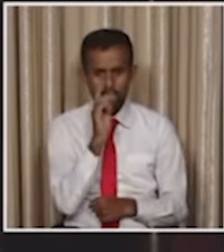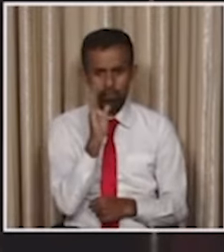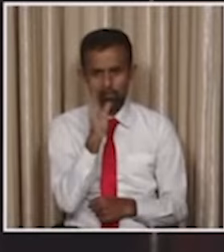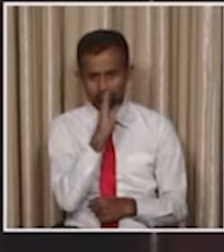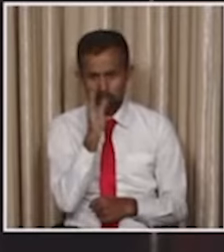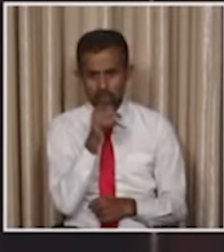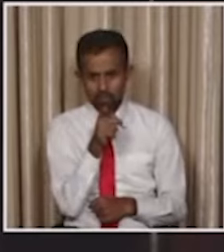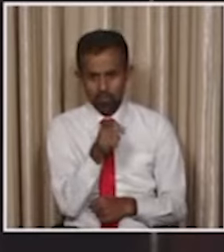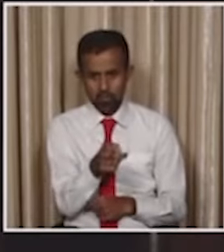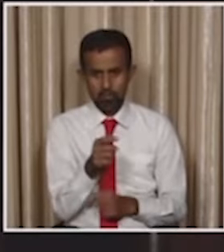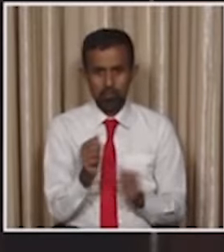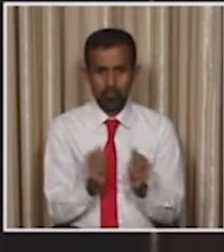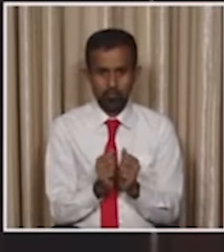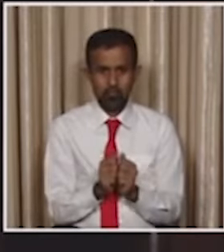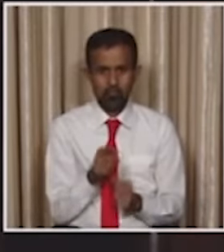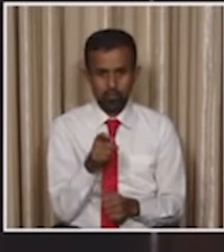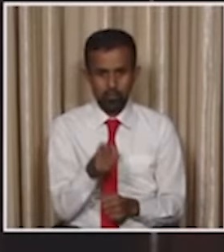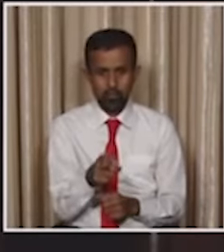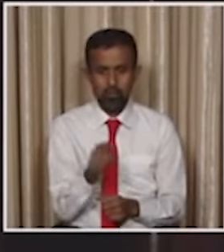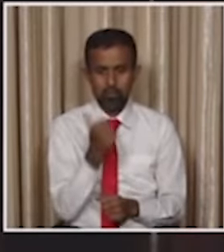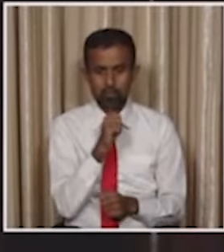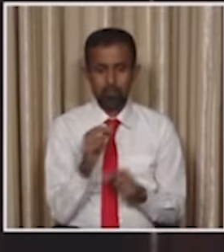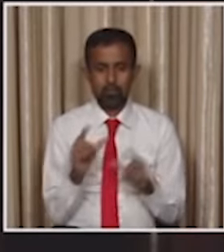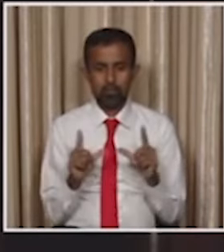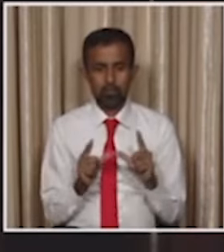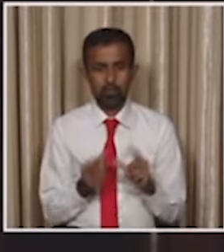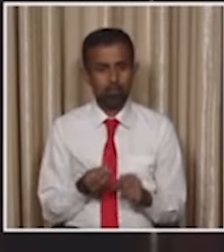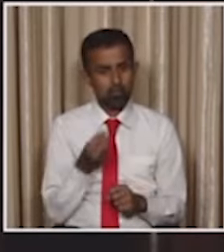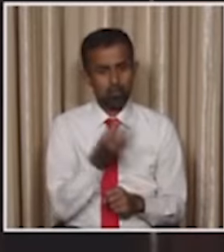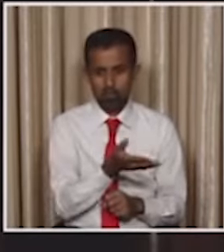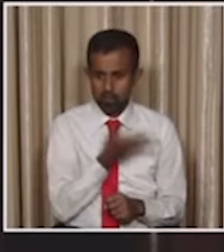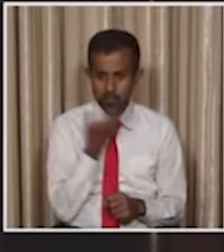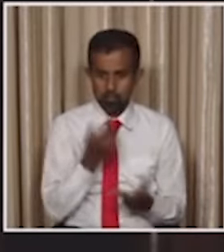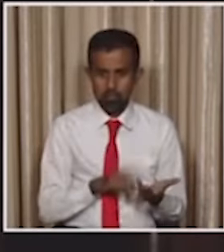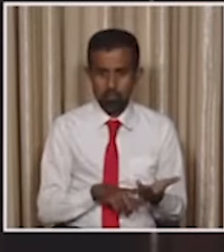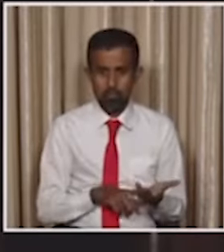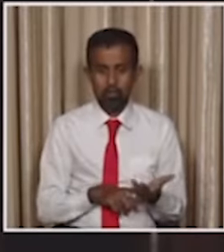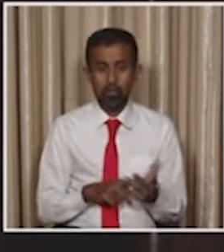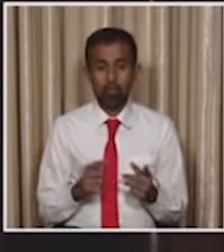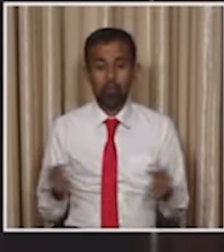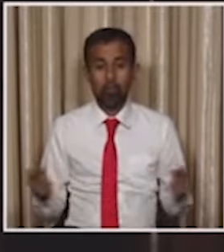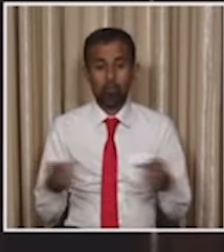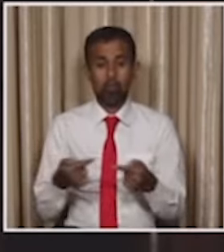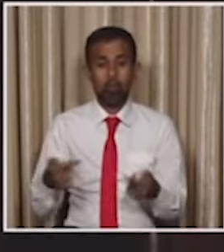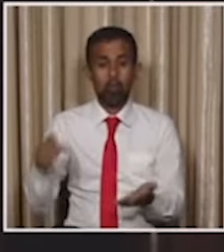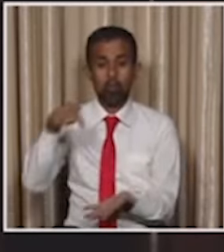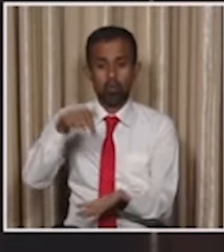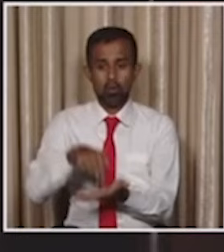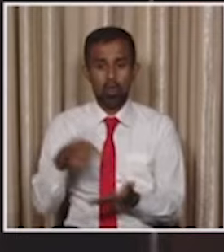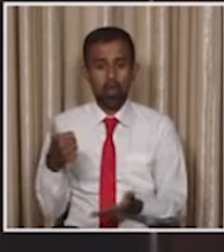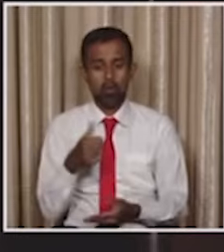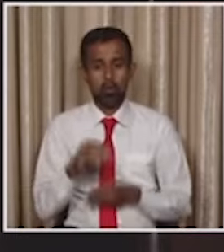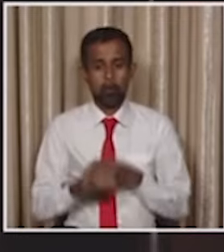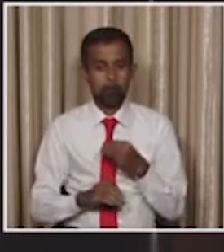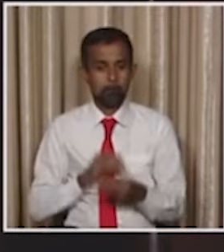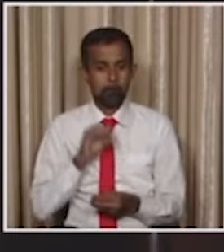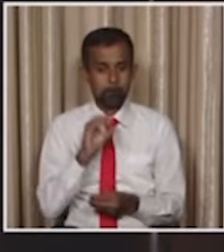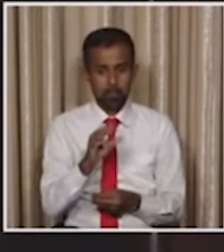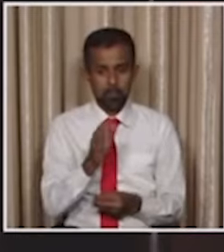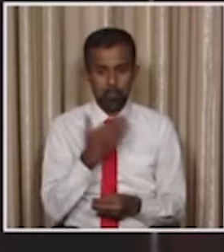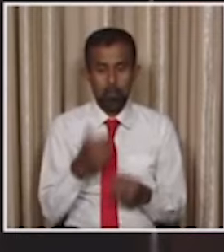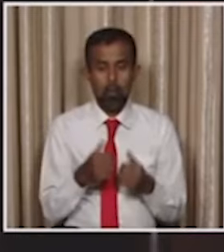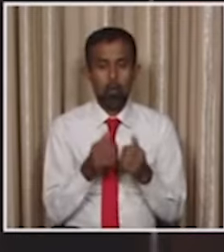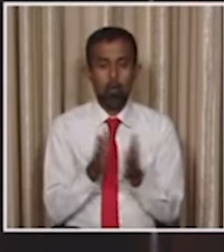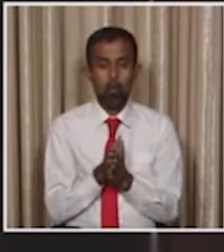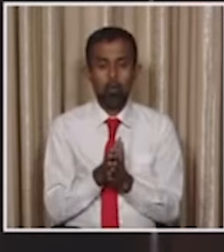මේ කටයුතු කරන්නේ? සුරාබදු බලපත්‍ර දීම වෙන්න පුළුවන්, නැත්නම් පෝට් සිටිය අලුත් ආයෝජනයක් ගෙනෙම වෙන්න පුළුවන්. මේ සියල්ල